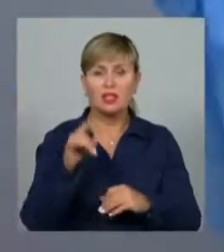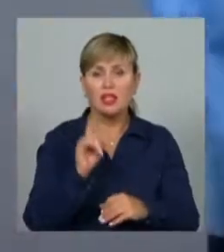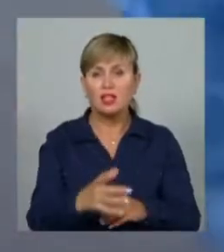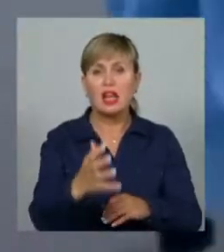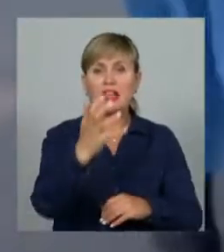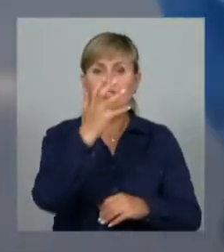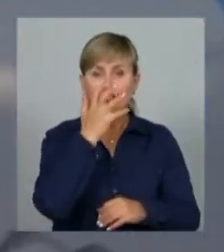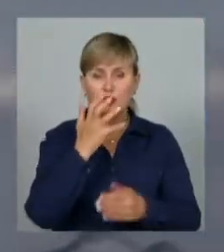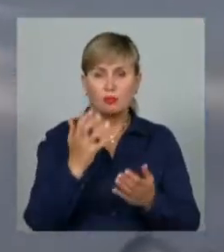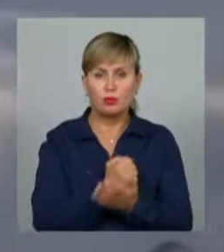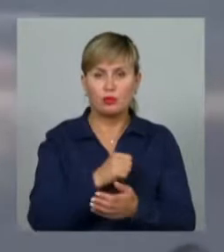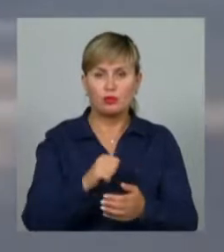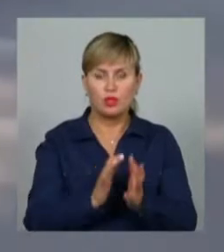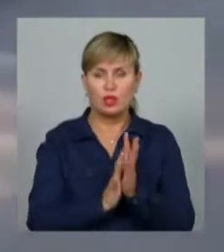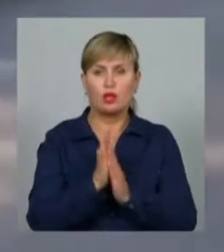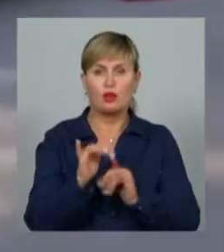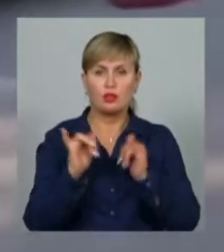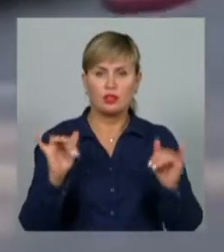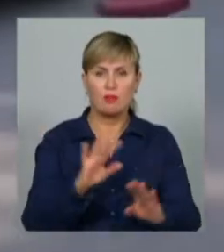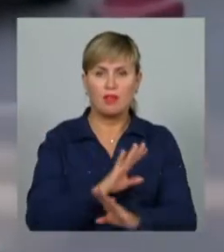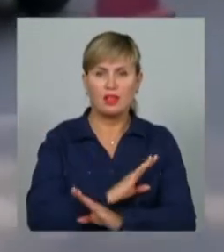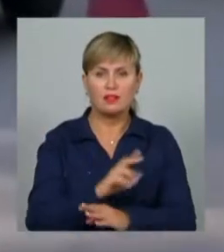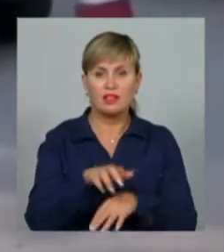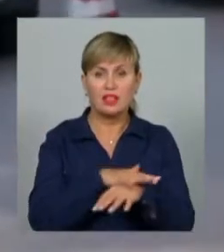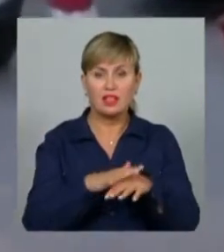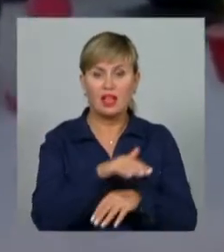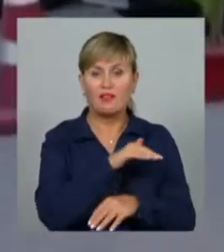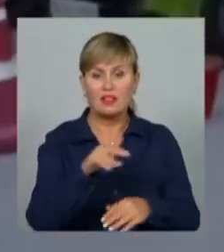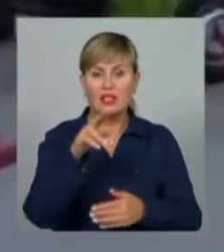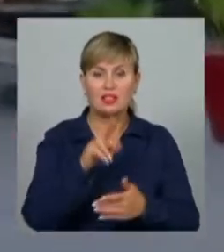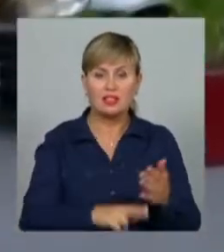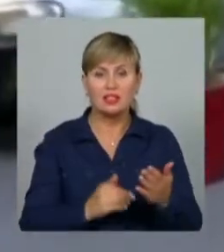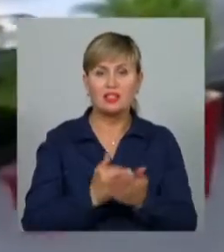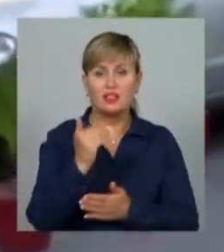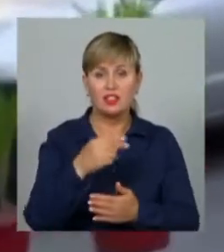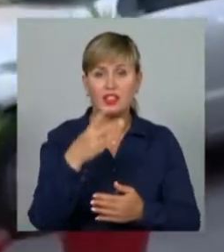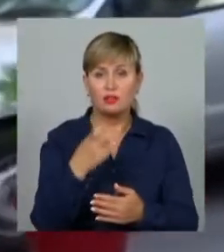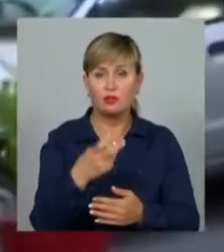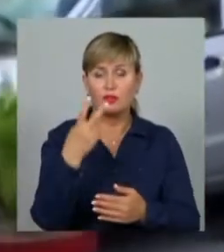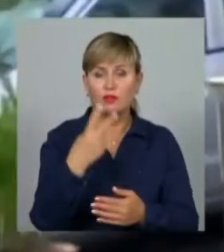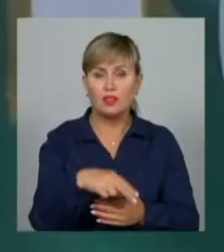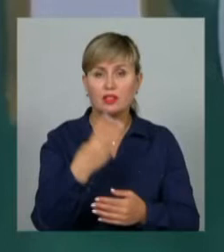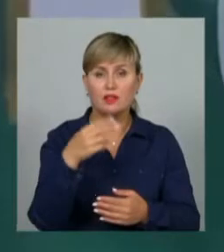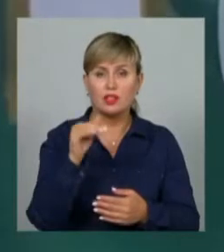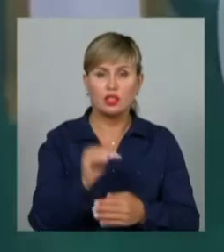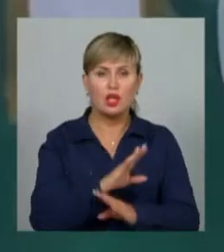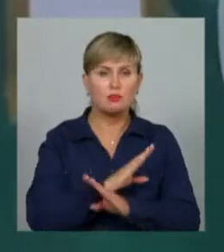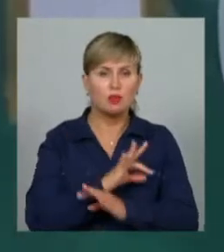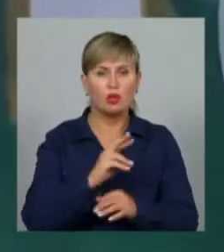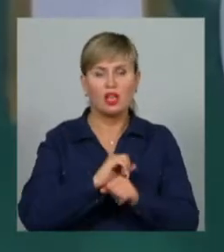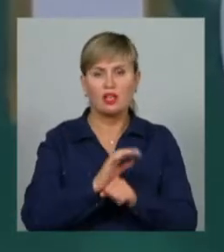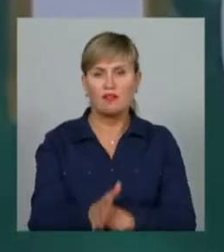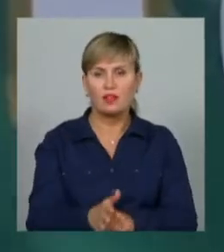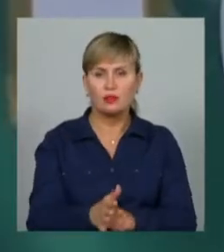кислорода спровоцировали резкий рост смертности. В стране официально зарегистрировано свыше 222 тысяч смертей от